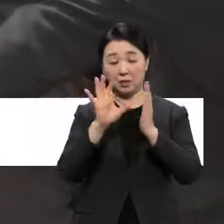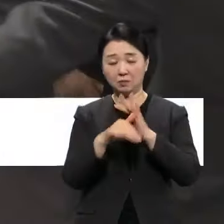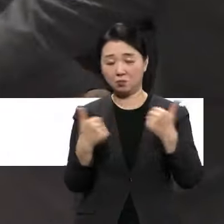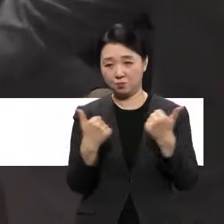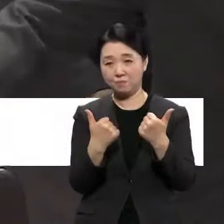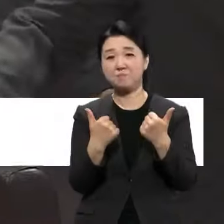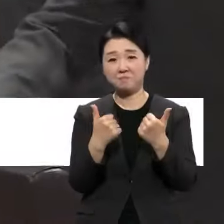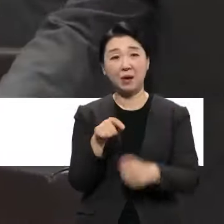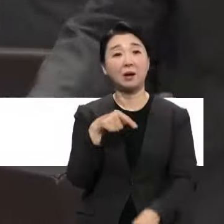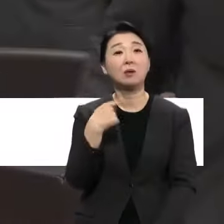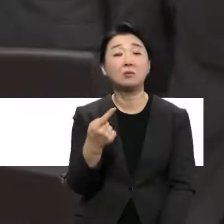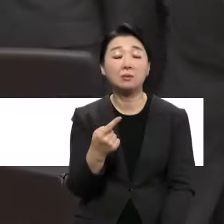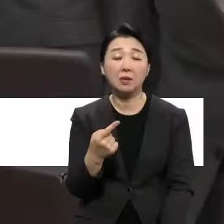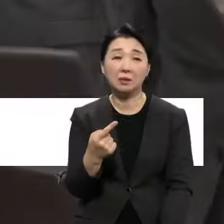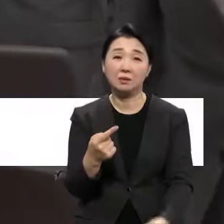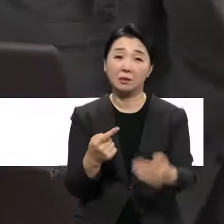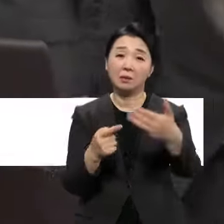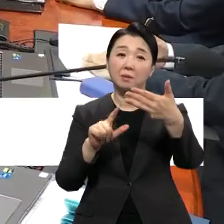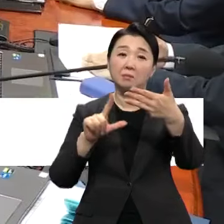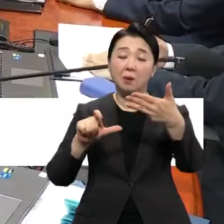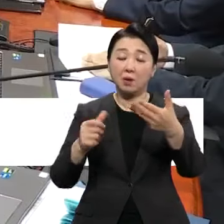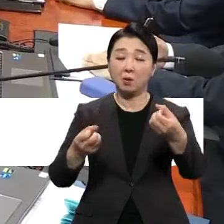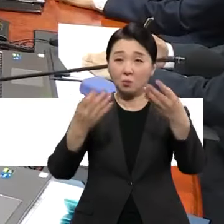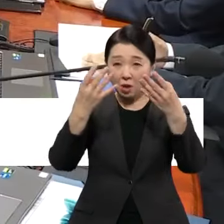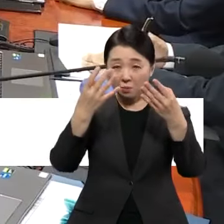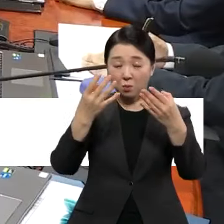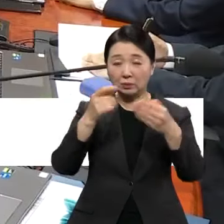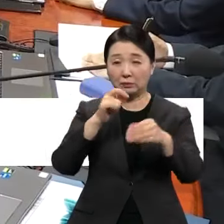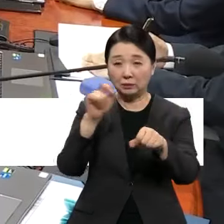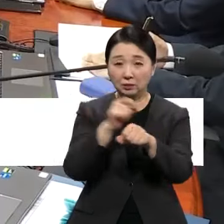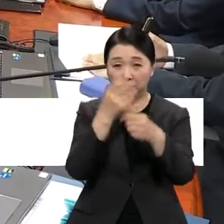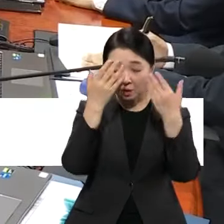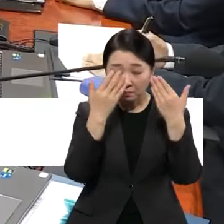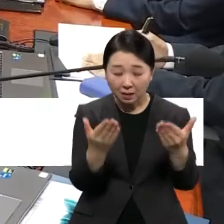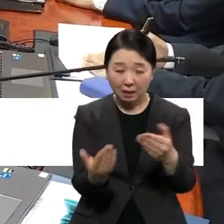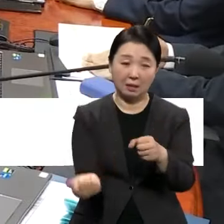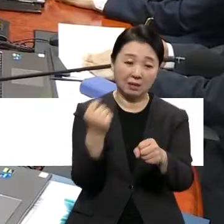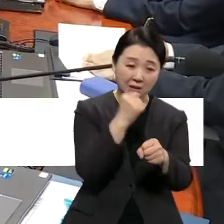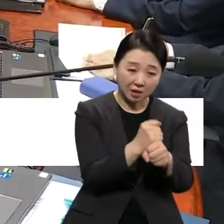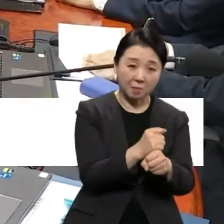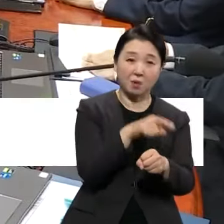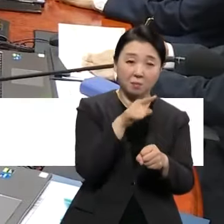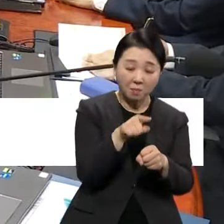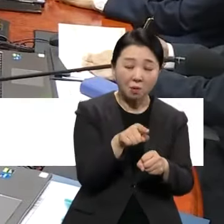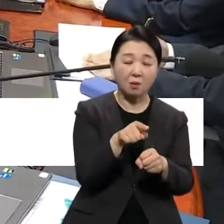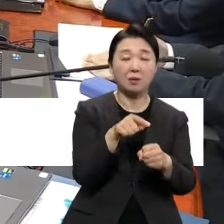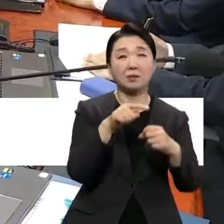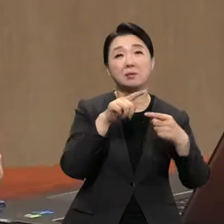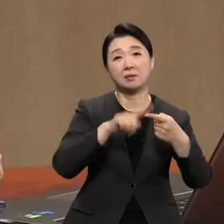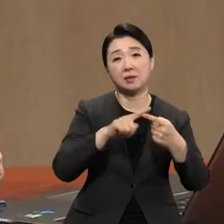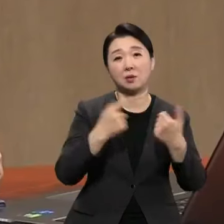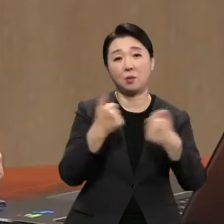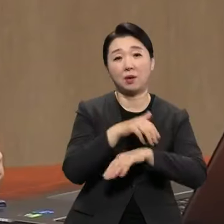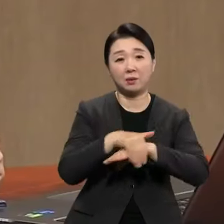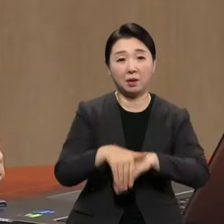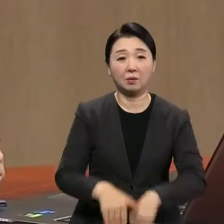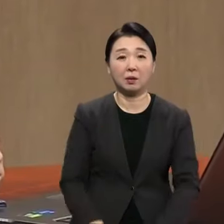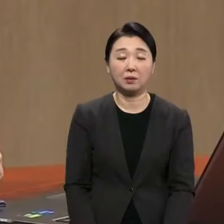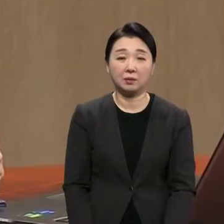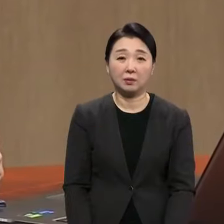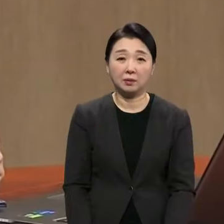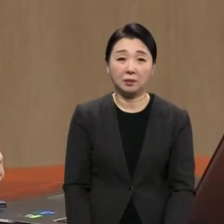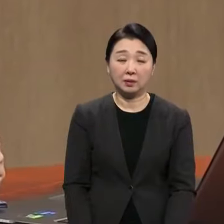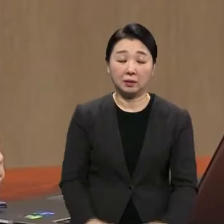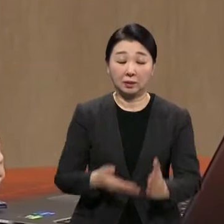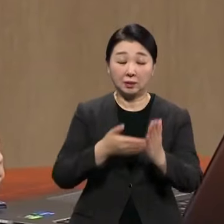열고 8.15 광복절 특별 사면, 가명, 복권 안건을 심의할 예정입니다. 안건엔 김 전